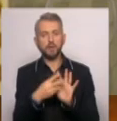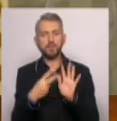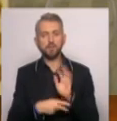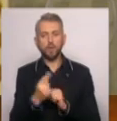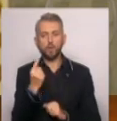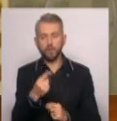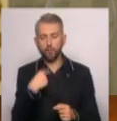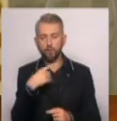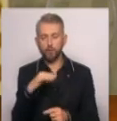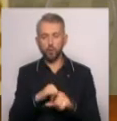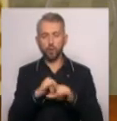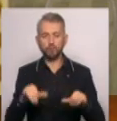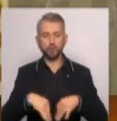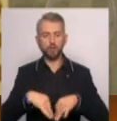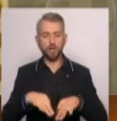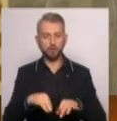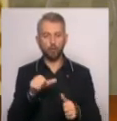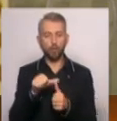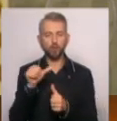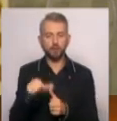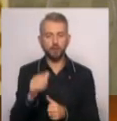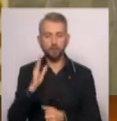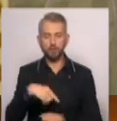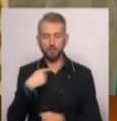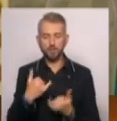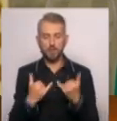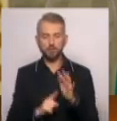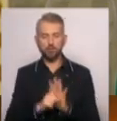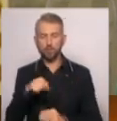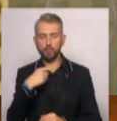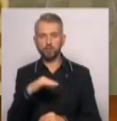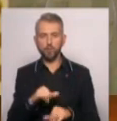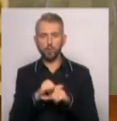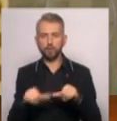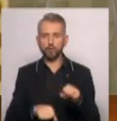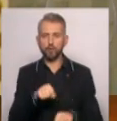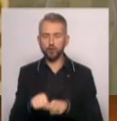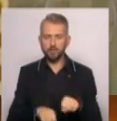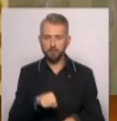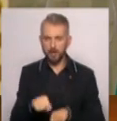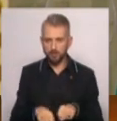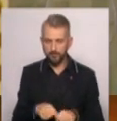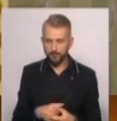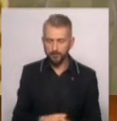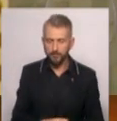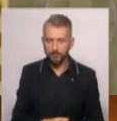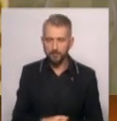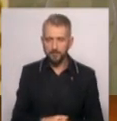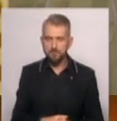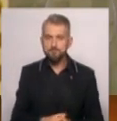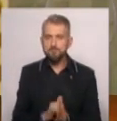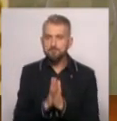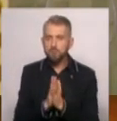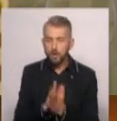223-0981. Говоримо про розвиток транспорту. Особливо будемо зараз починати говорити про розвиток велосипедної інфраструктури в нашому місті. Будь